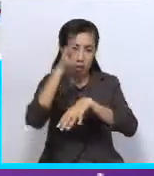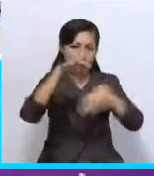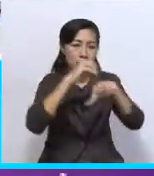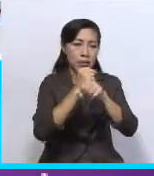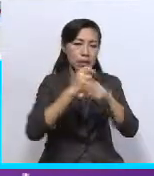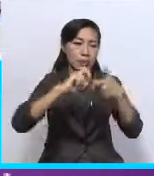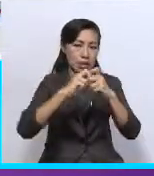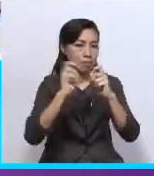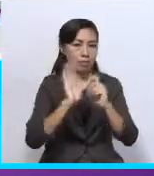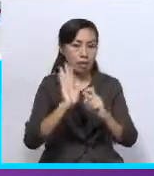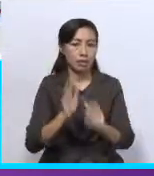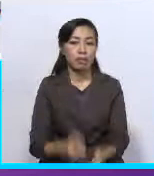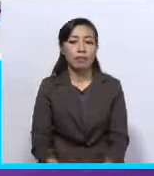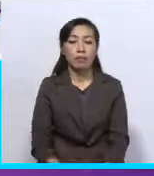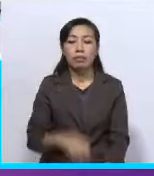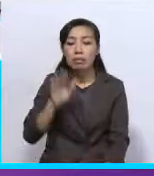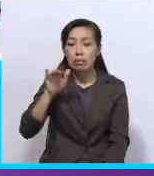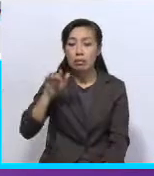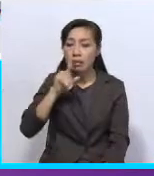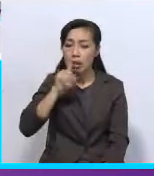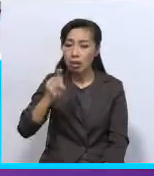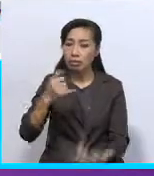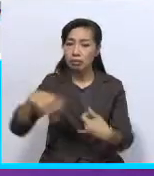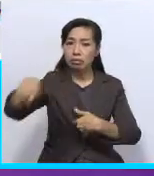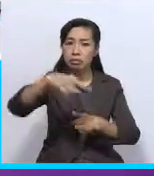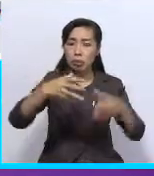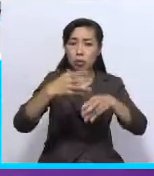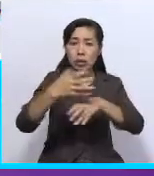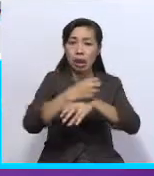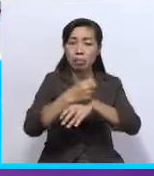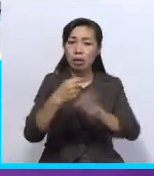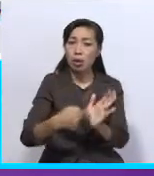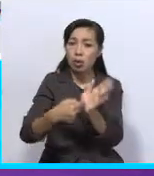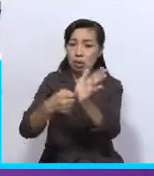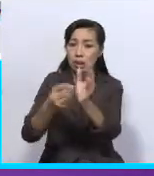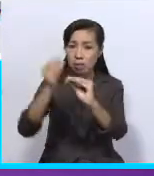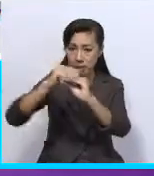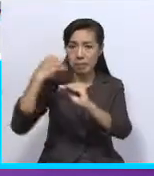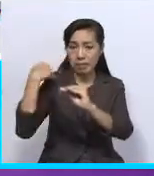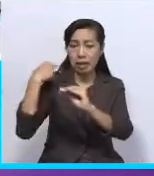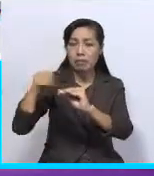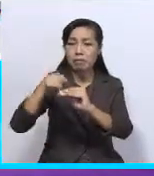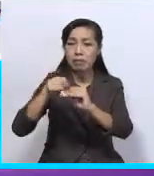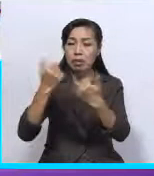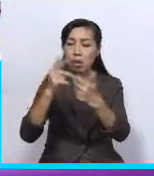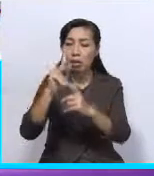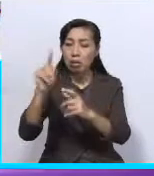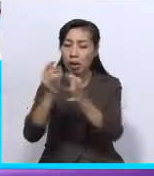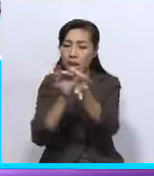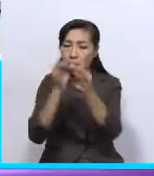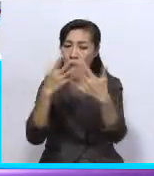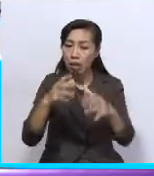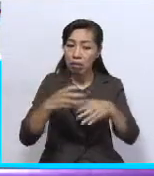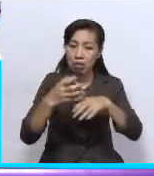ภายหลังค่ะ คุณลิลิยาครับทั้งนี้เนี่ยข้อเรียกร้องของพรรคการเมืองเดิมเนี่ยมีอะไรเพิ่มเติมไหมครับหลังจากการรับฟังคำชี้แจง